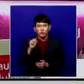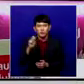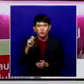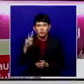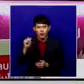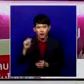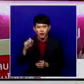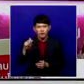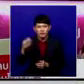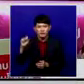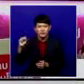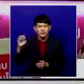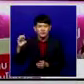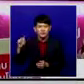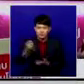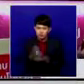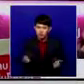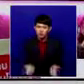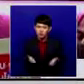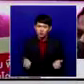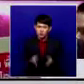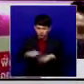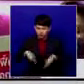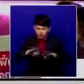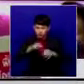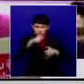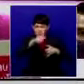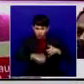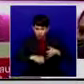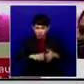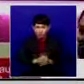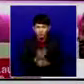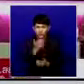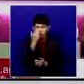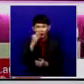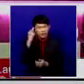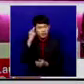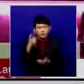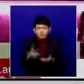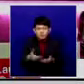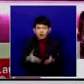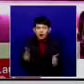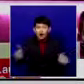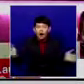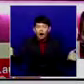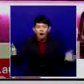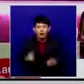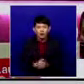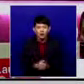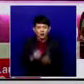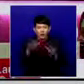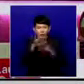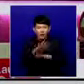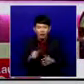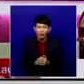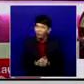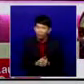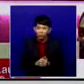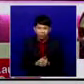รส่งเสริมลงลึกเลยอย่าไปแบบหวานกว้างกว้างหวานกว้างกว้างก็ละลายแม่น้ำละลาย